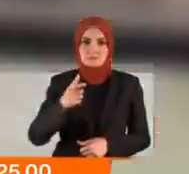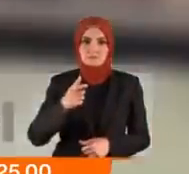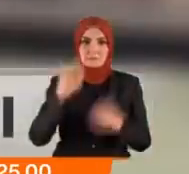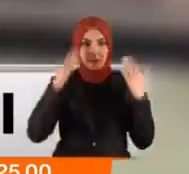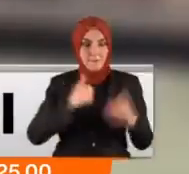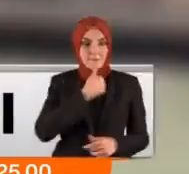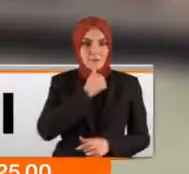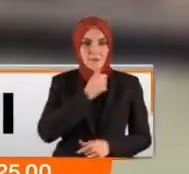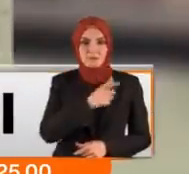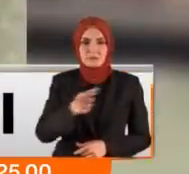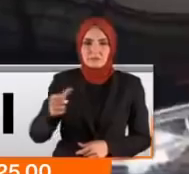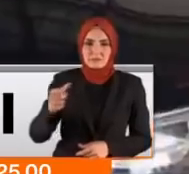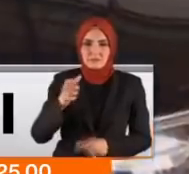boşalttı.